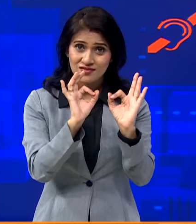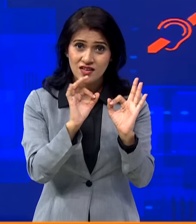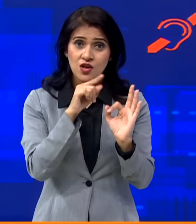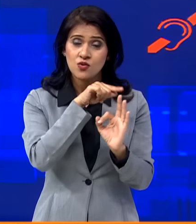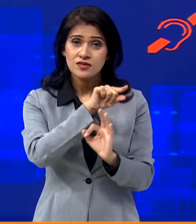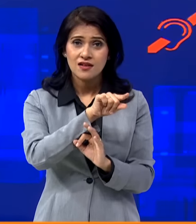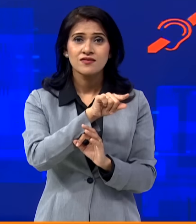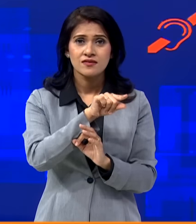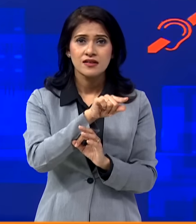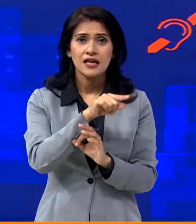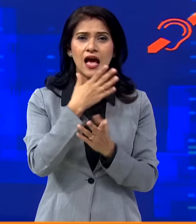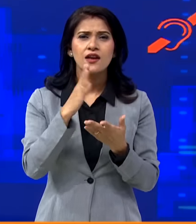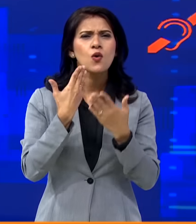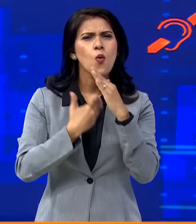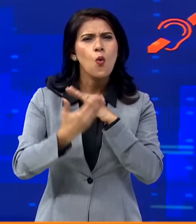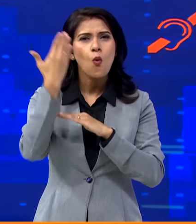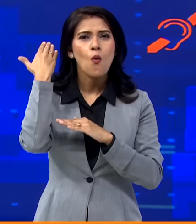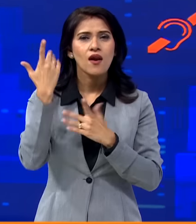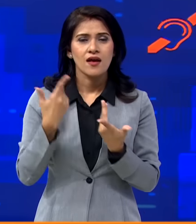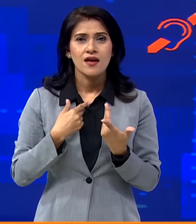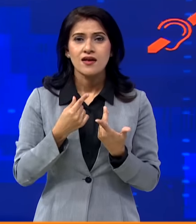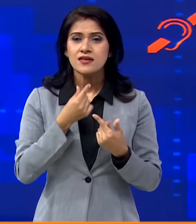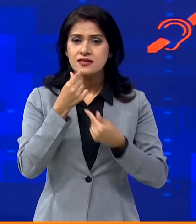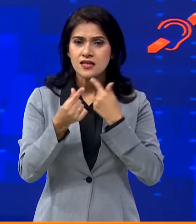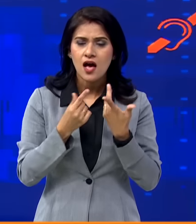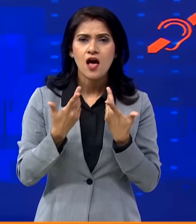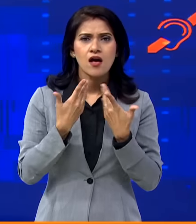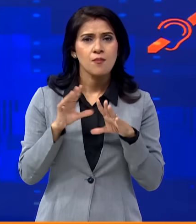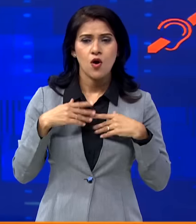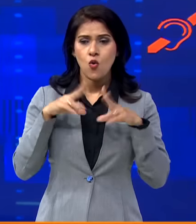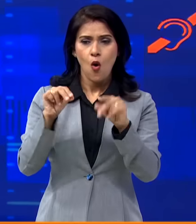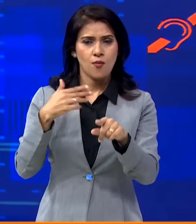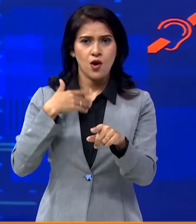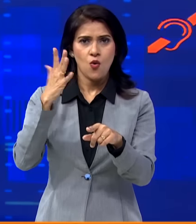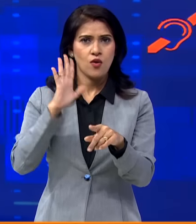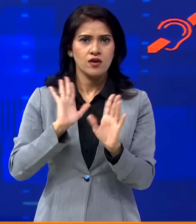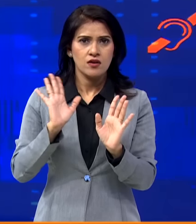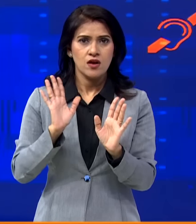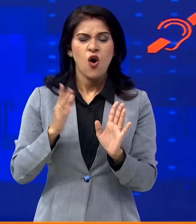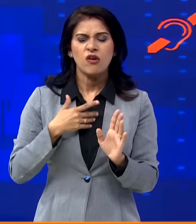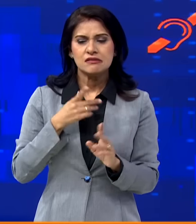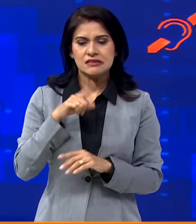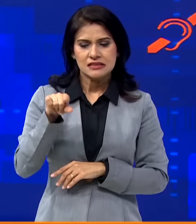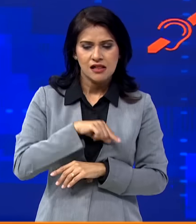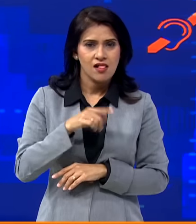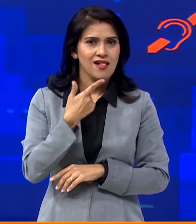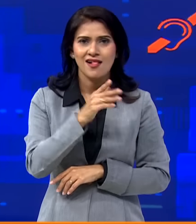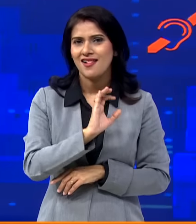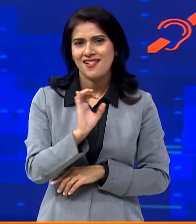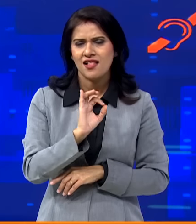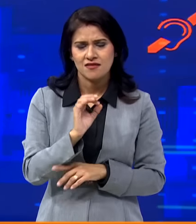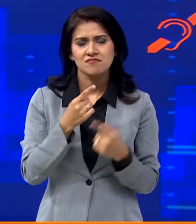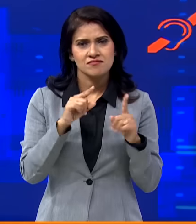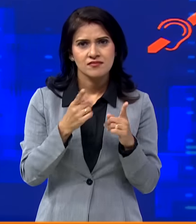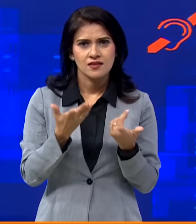अपने किसी भी पुराने वक्तव्य या प्रकरण से ना इंकार किया ना अफसोस जताया चाहे फारूक